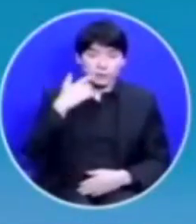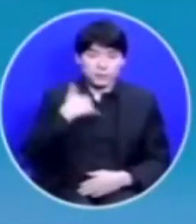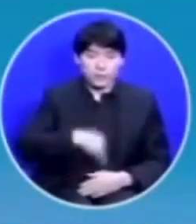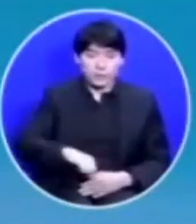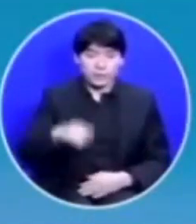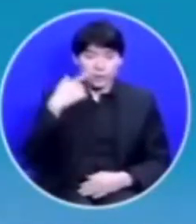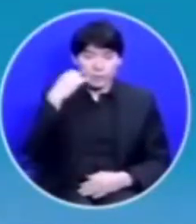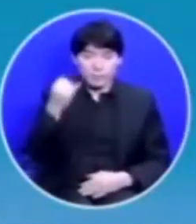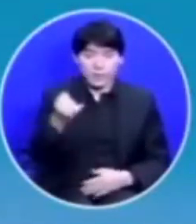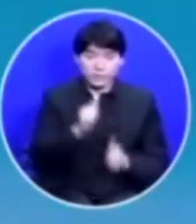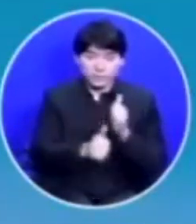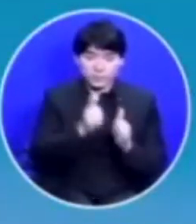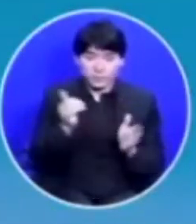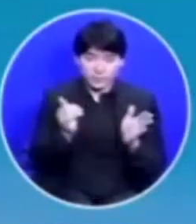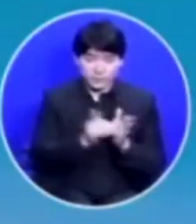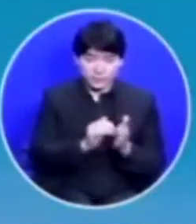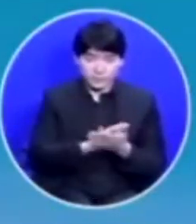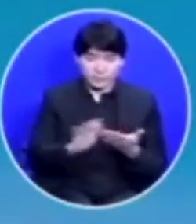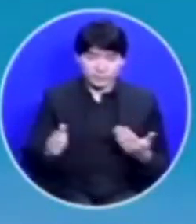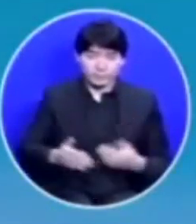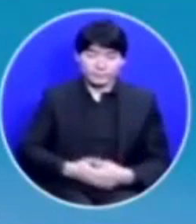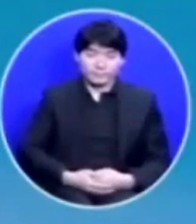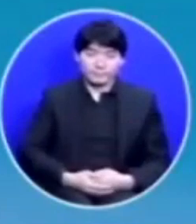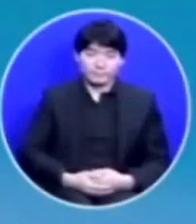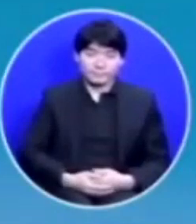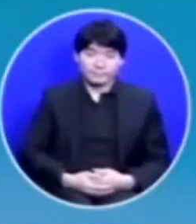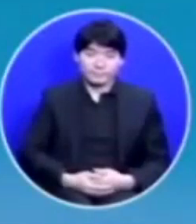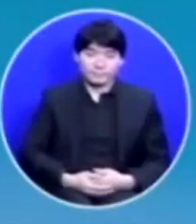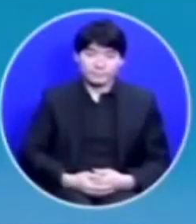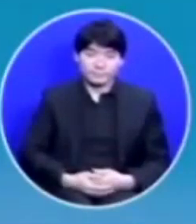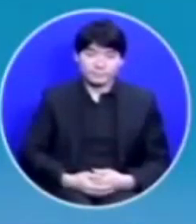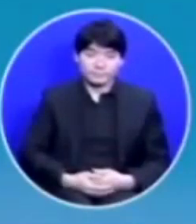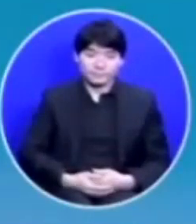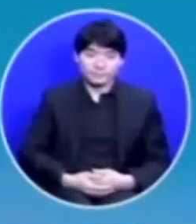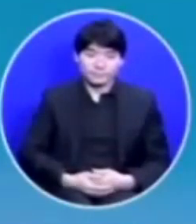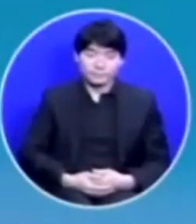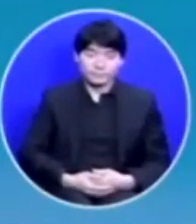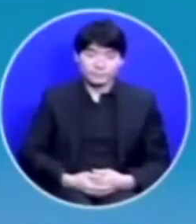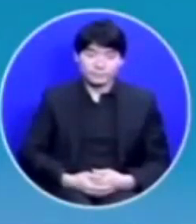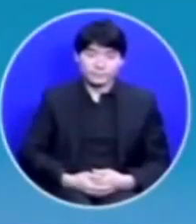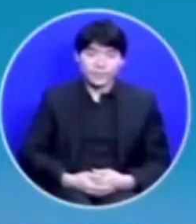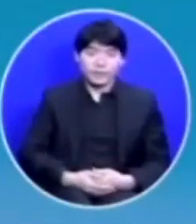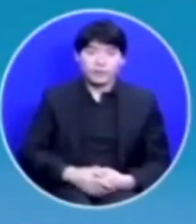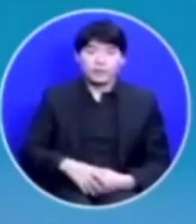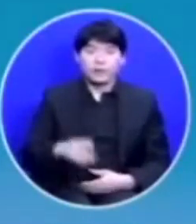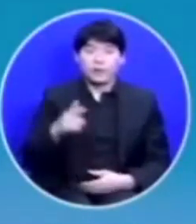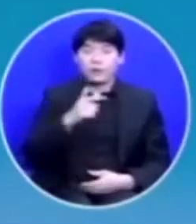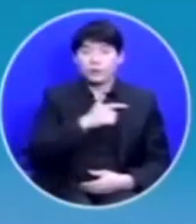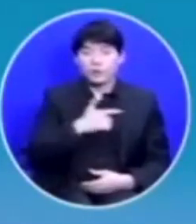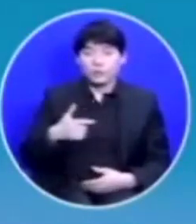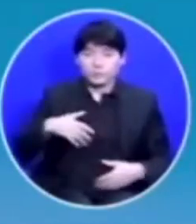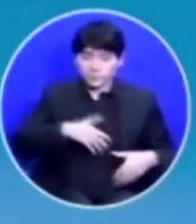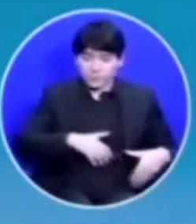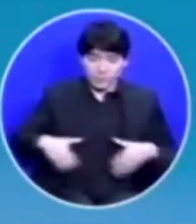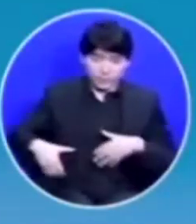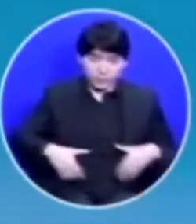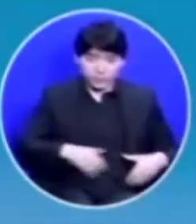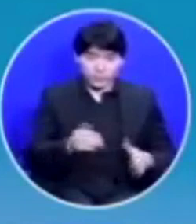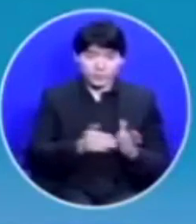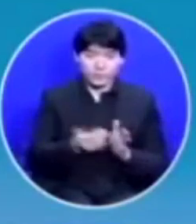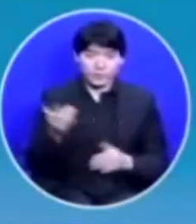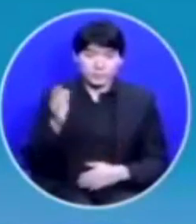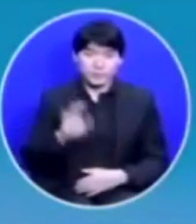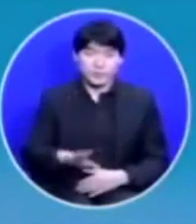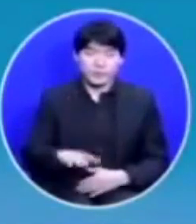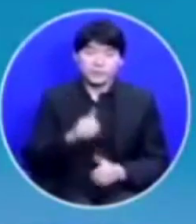이래도 감안 했을 까 이래도 값만 했을까 한편으로는 너무 당황스러웠지만 또한 튼 으로는